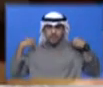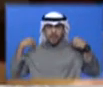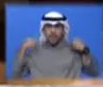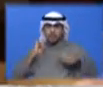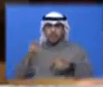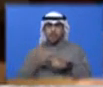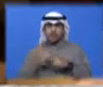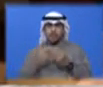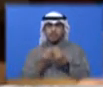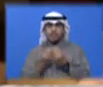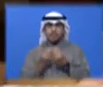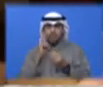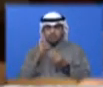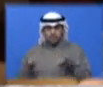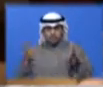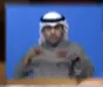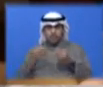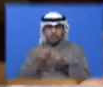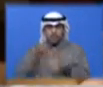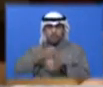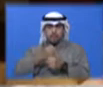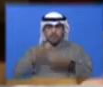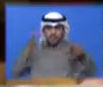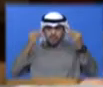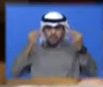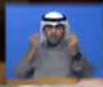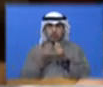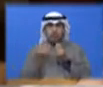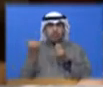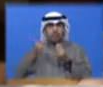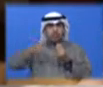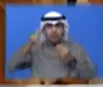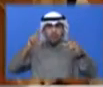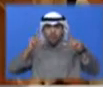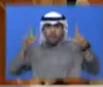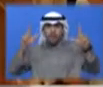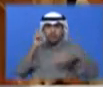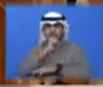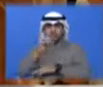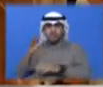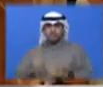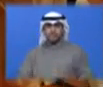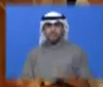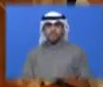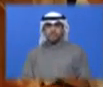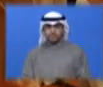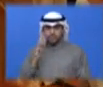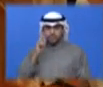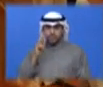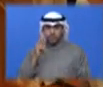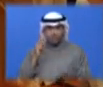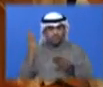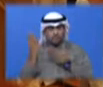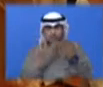المفاهيم الصحية من خلال التعليم والعمل ودور الإعلام اتجاه هذه القضية. قراءة علمية